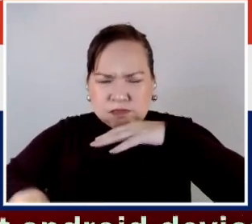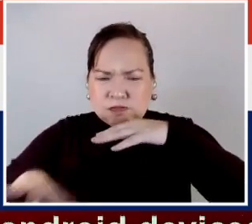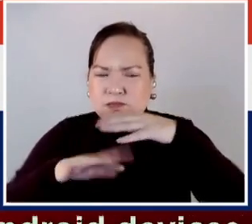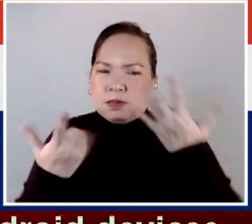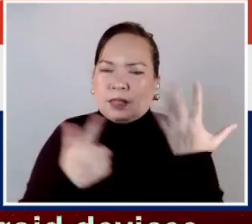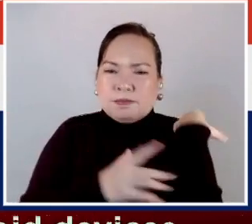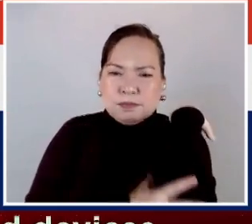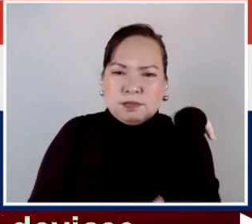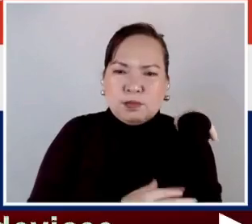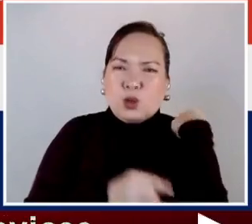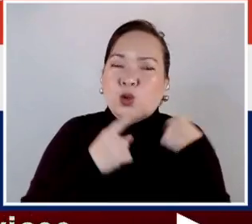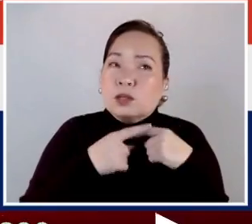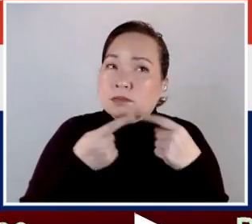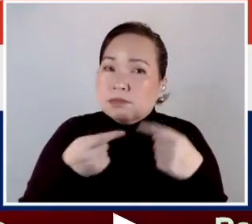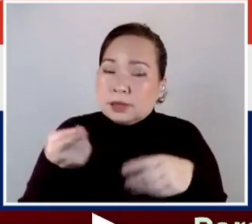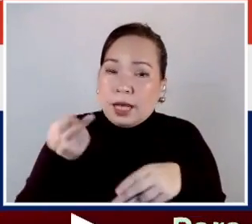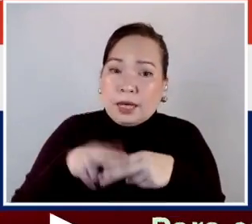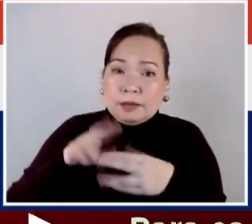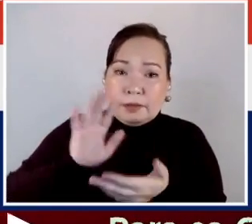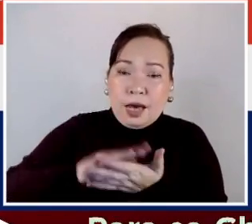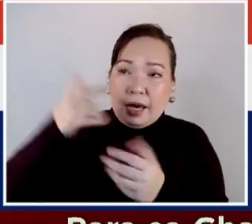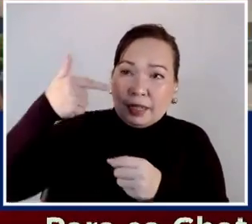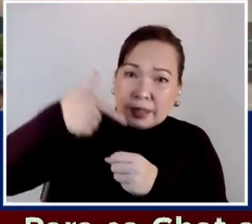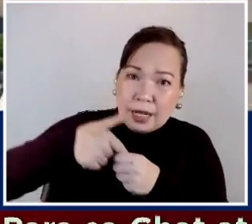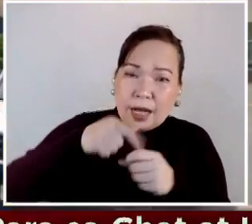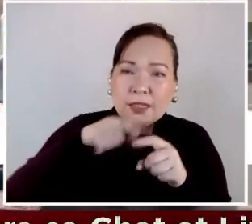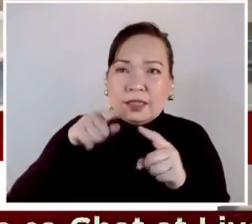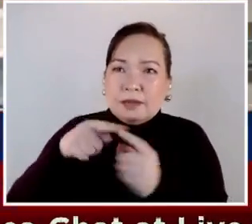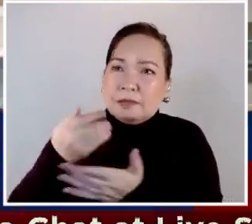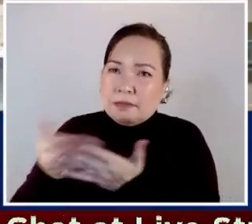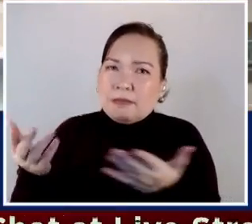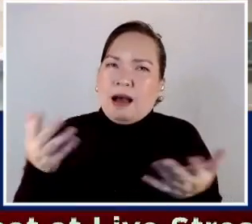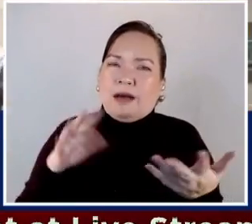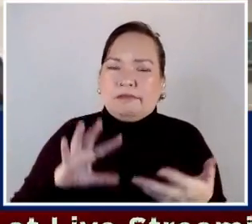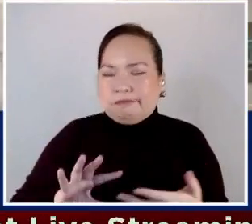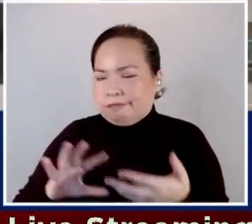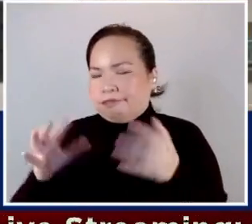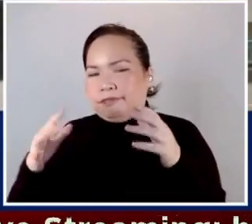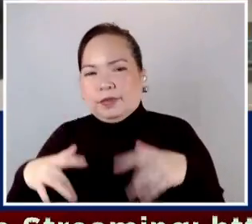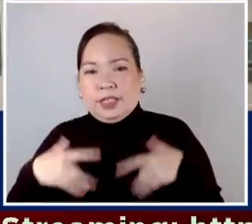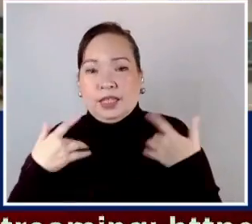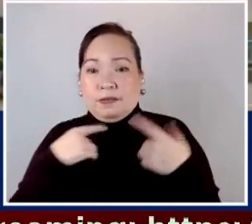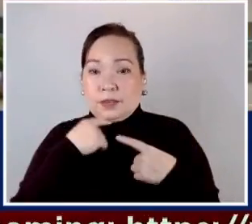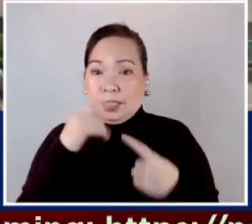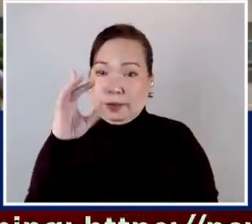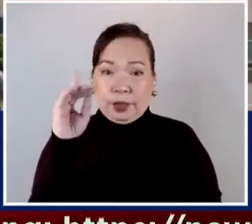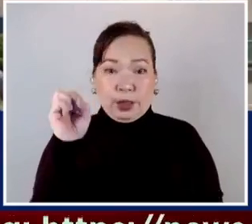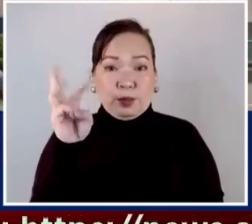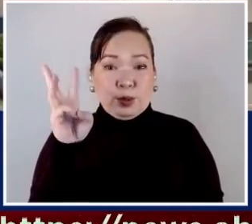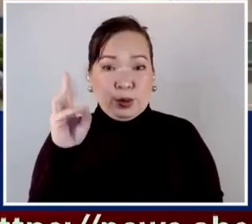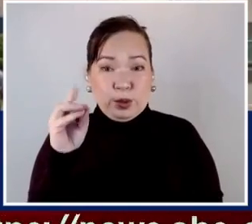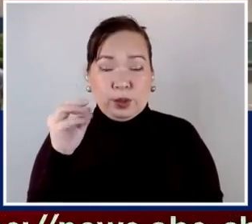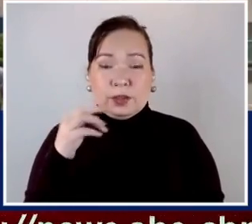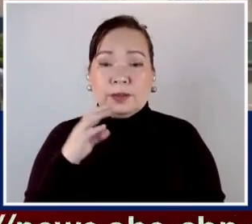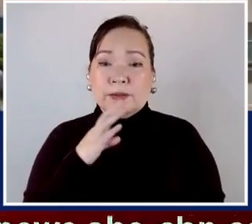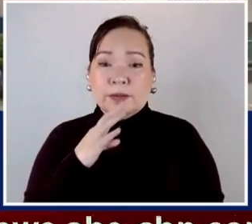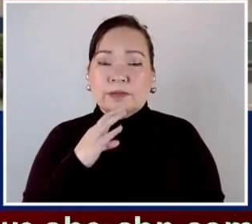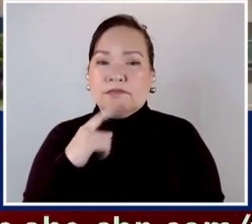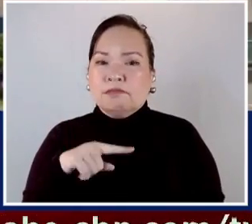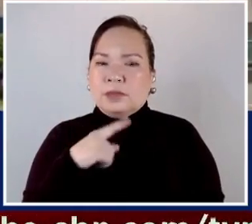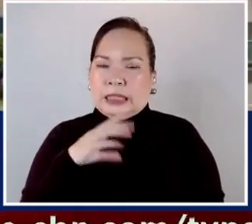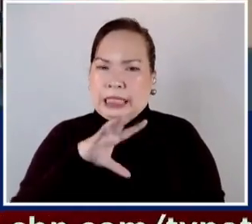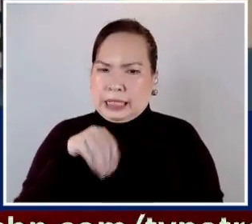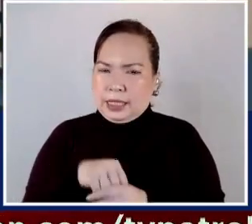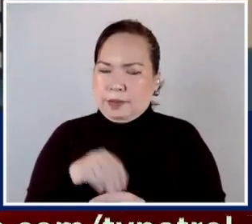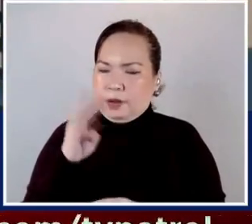sa pagtaas ng presyo ng gasolina at iba pang bilihin. Ayon kay DSWD spokesperson Romel Lopez, bahagi itong 4.1